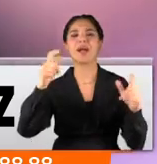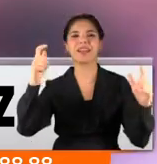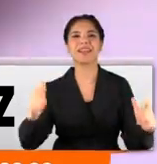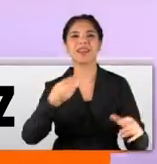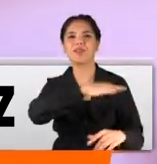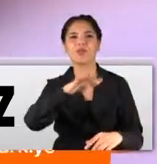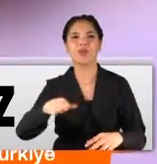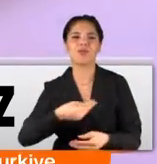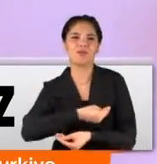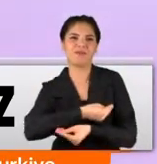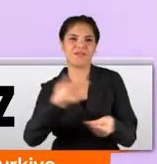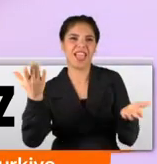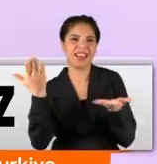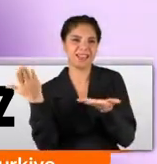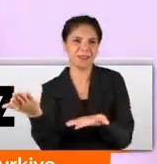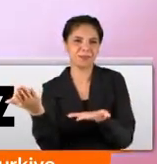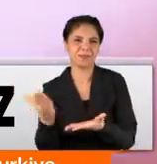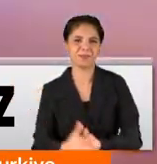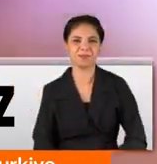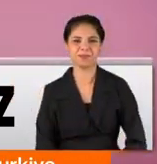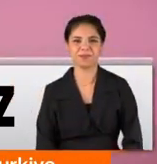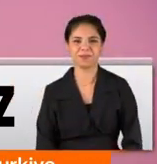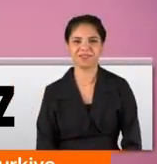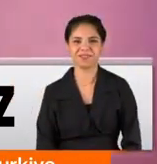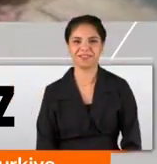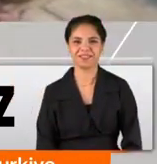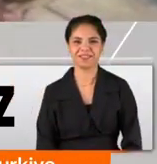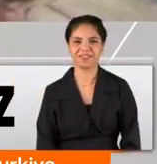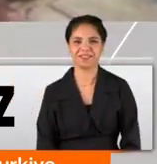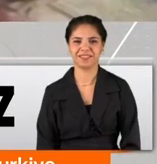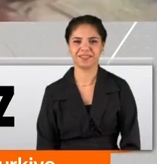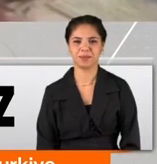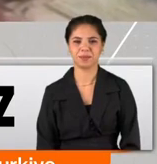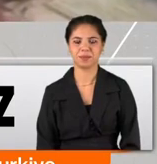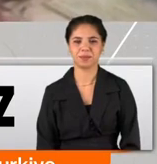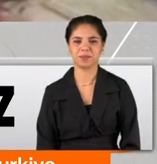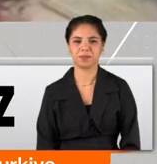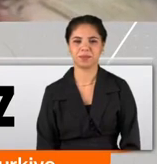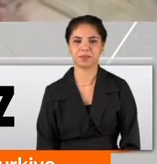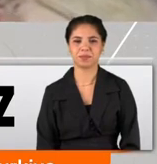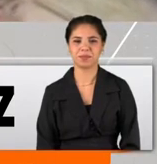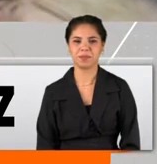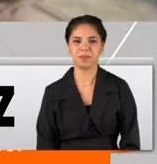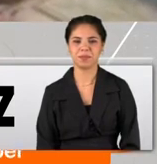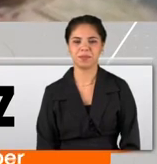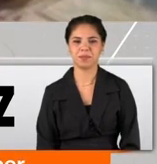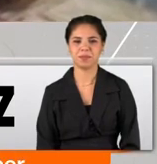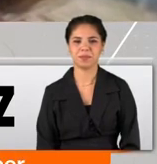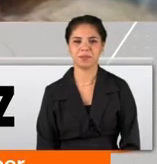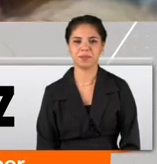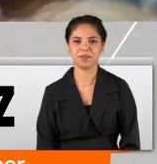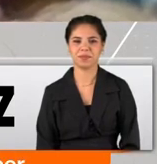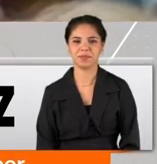Kutman size çok teşekkür ederim. Bizi çok mutlu ettiniz. Sarılamadığım boyunlarınızı ellerimle